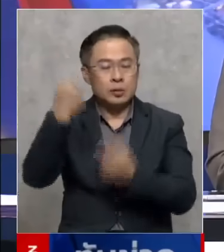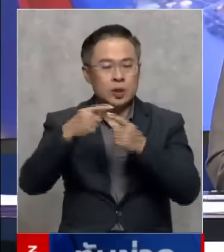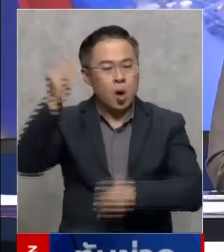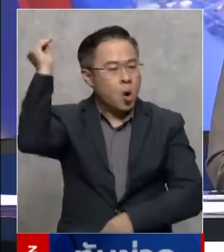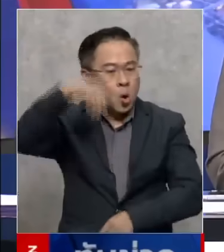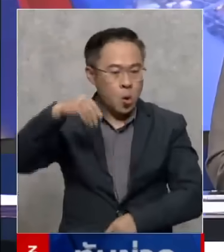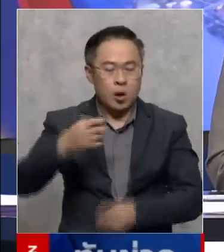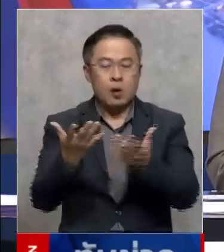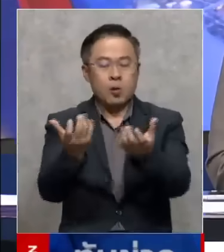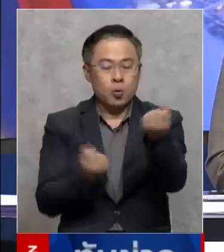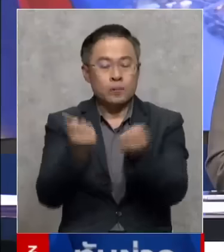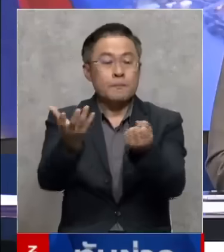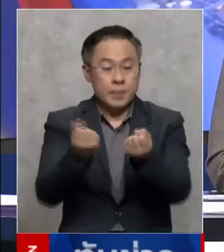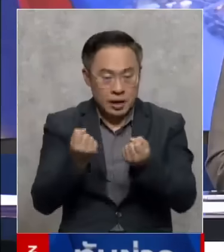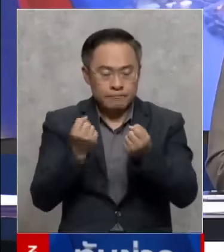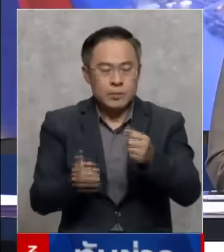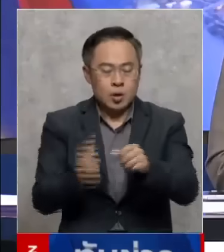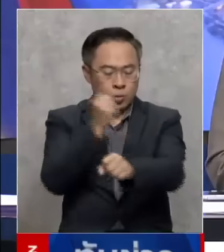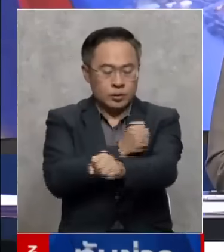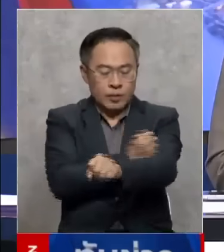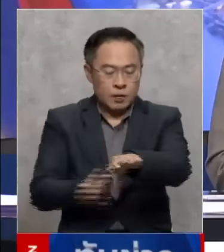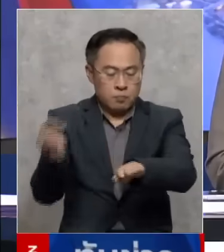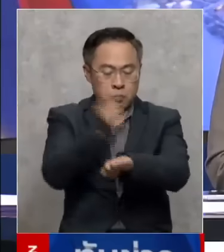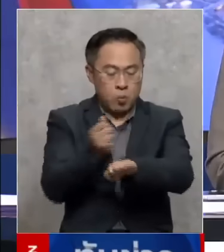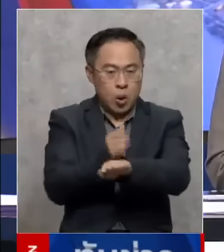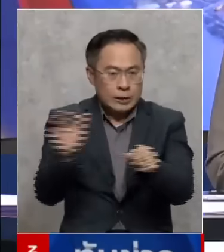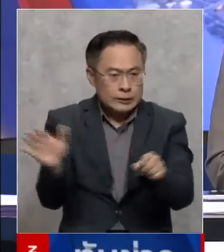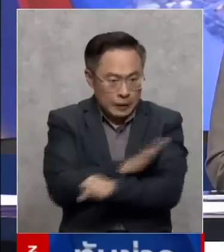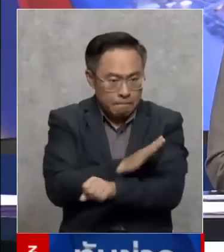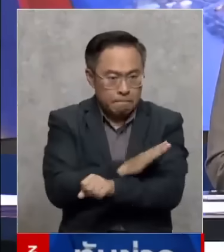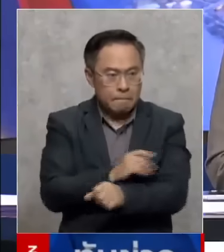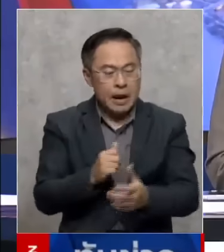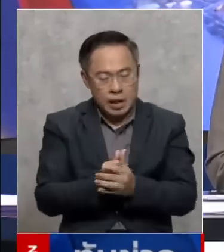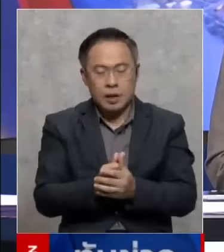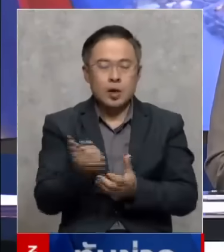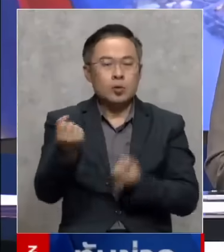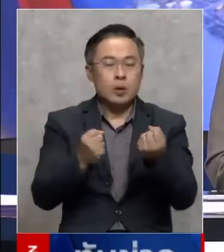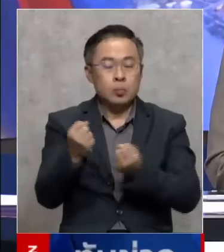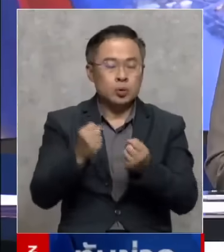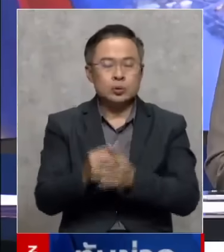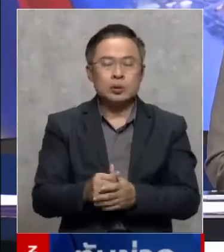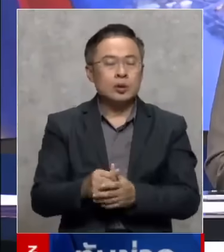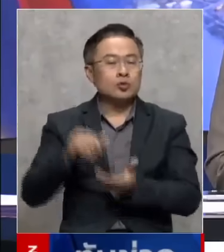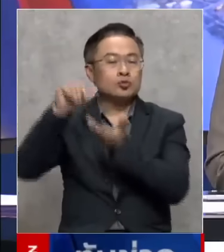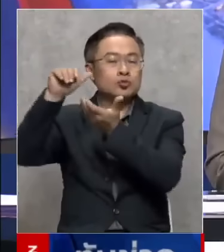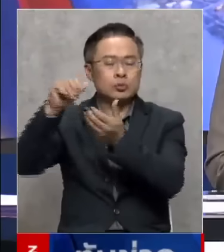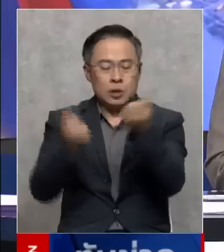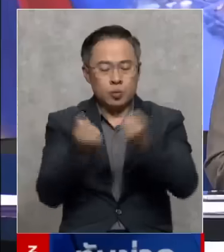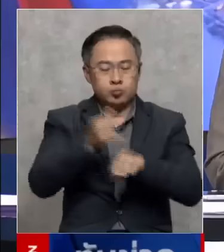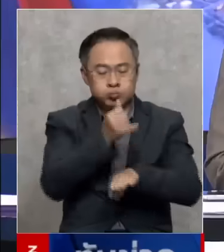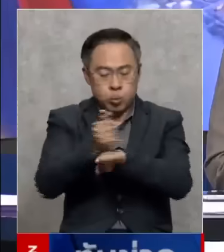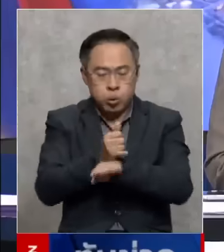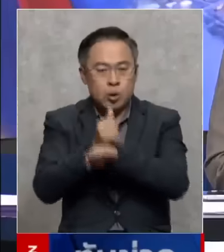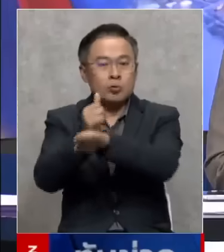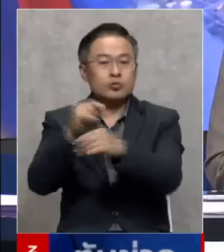สมุทรปราการแต่ตำรวจเนี่ยเขาสังเกตเห็นว่าเอ๊ะทำไมรถมันดูเหมือนบรรทุกอะไรมาเยอะเหลือเกินมันก็เลยพยายามขับรถ